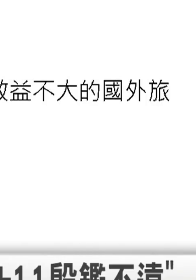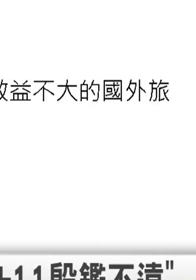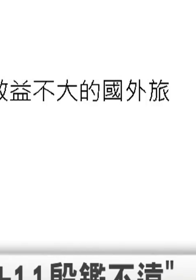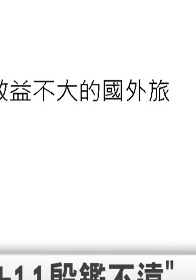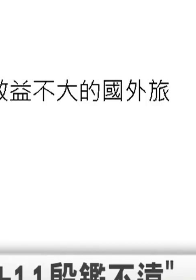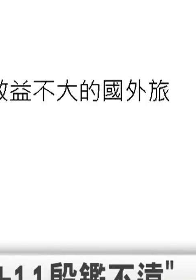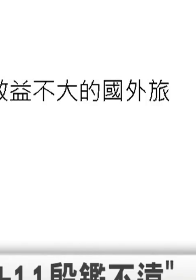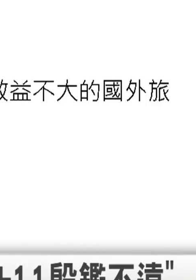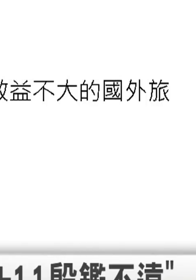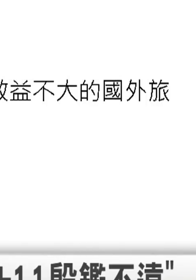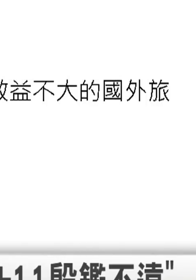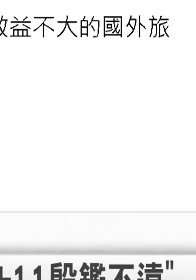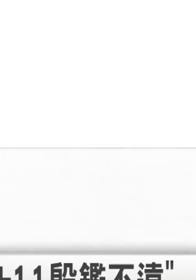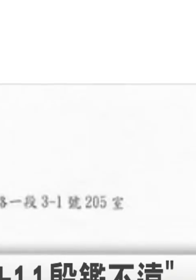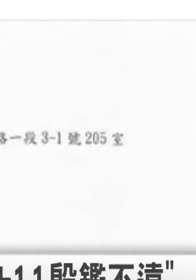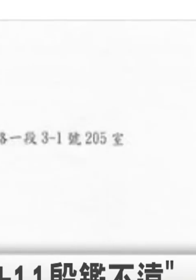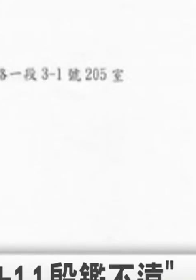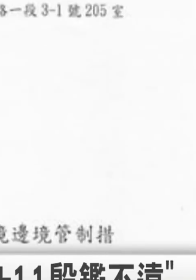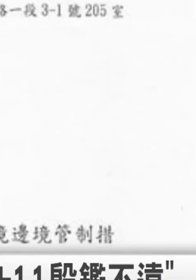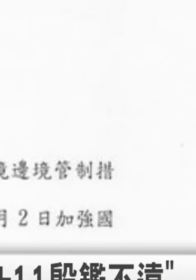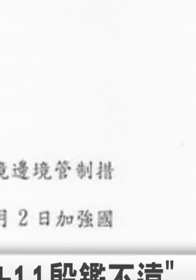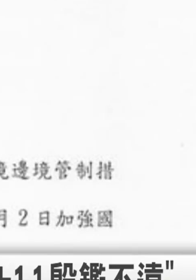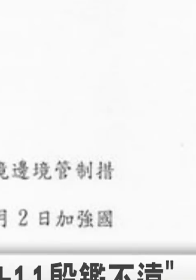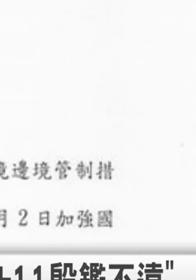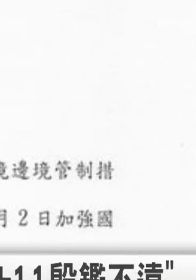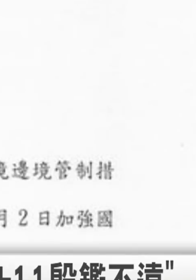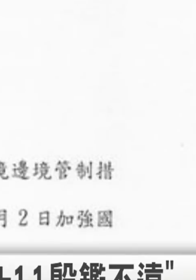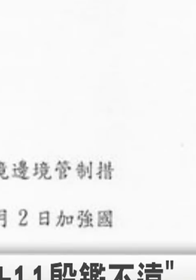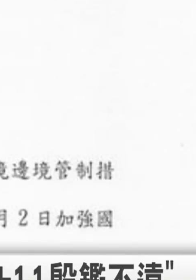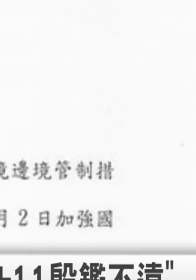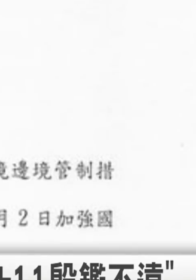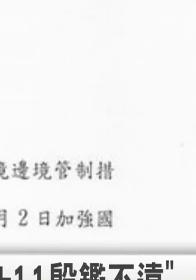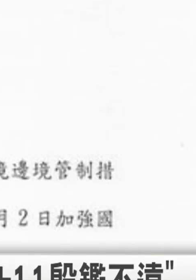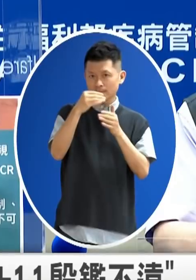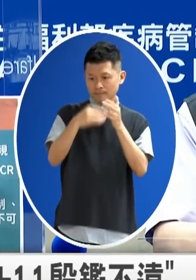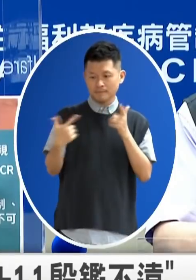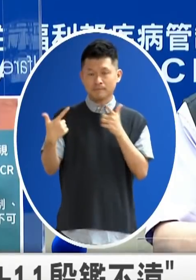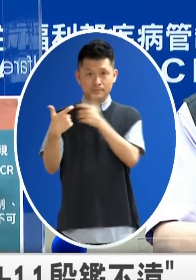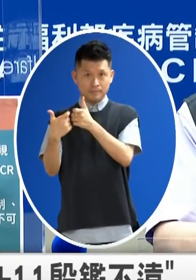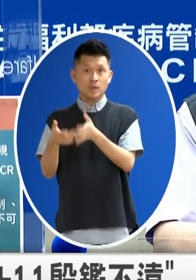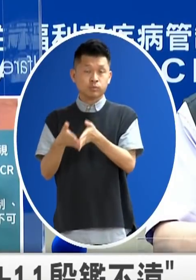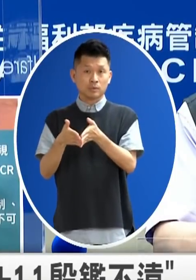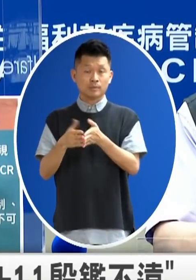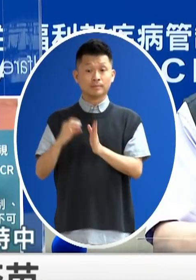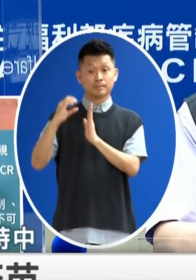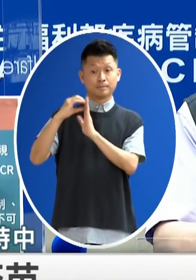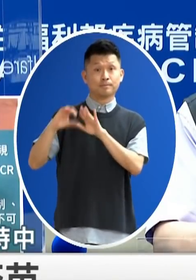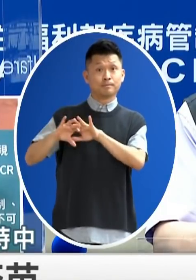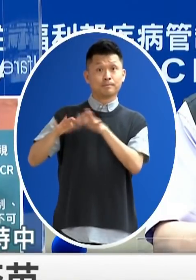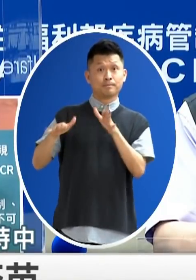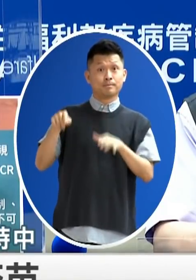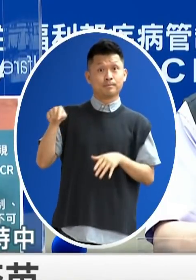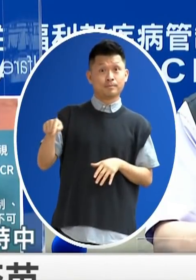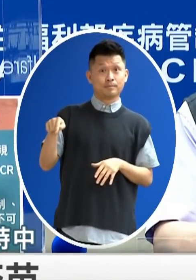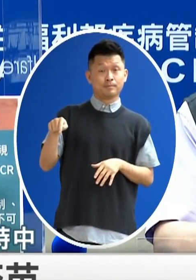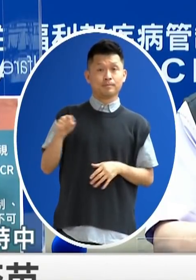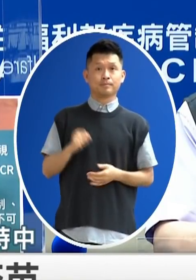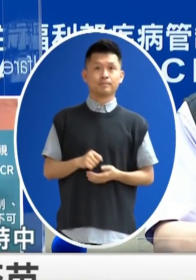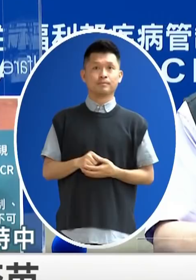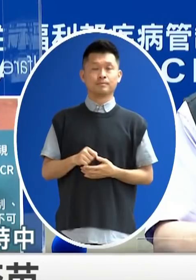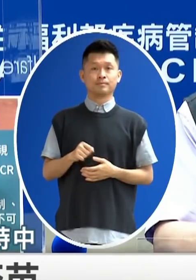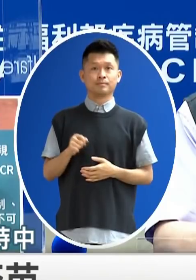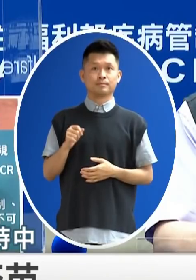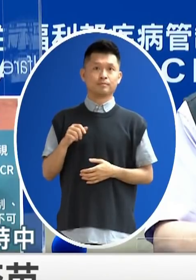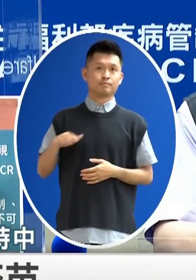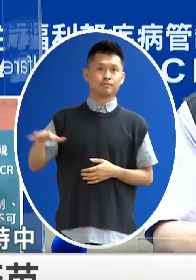远，5+9恐添变数，更发函给指挥中心。 那博流现在全员已施打疫